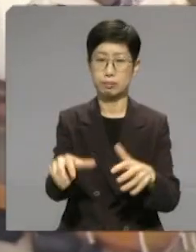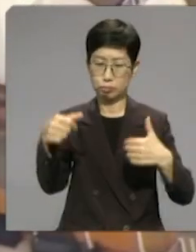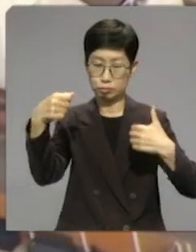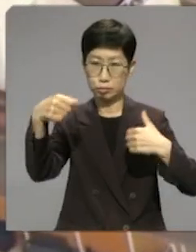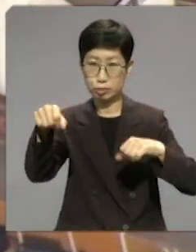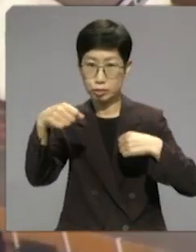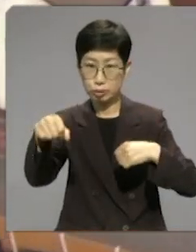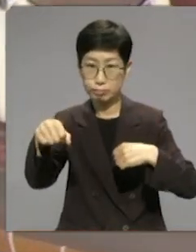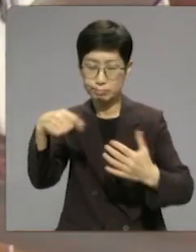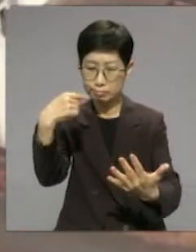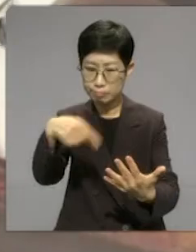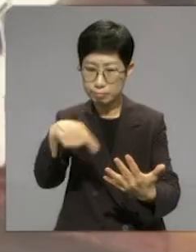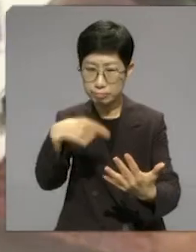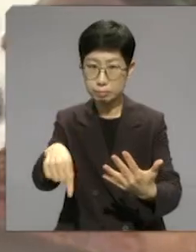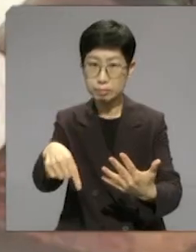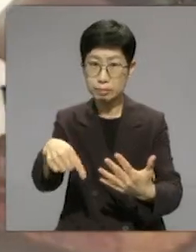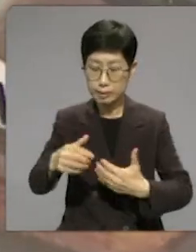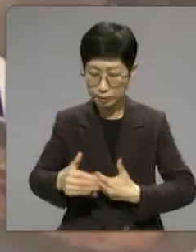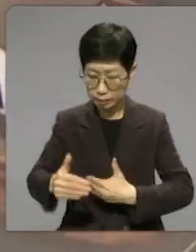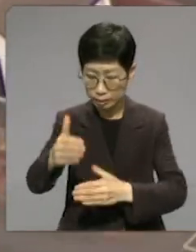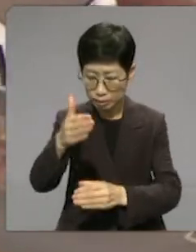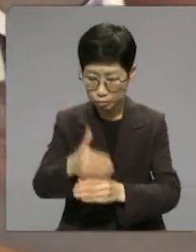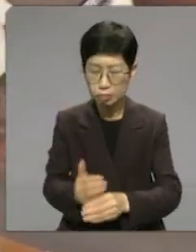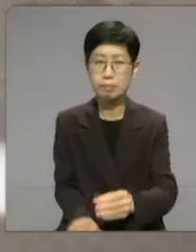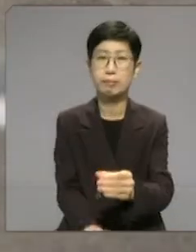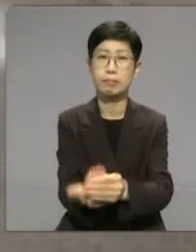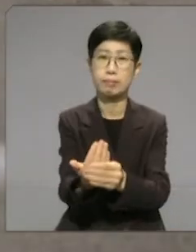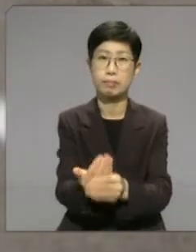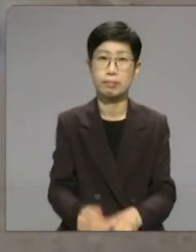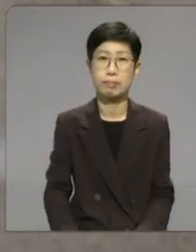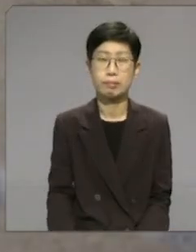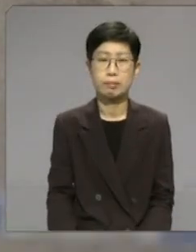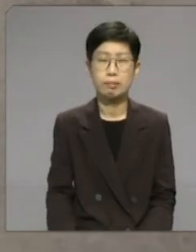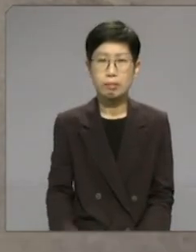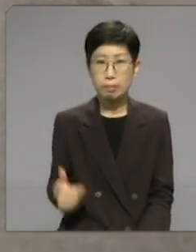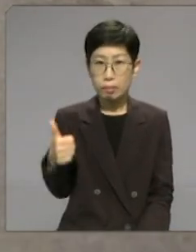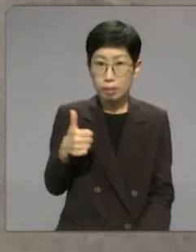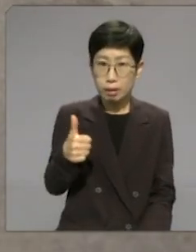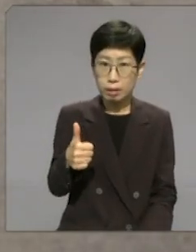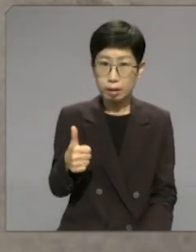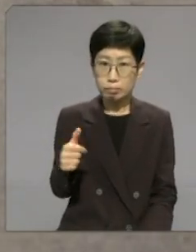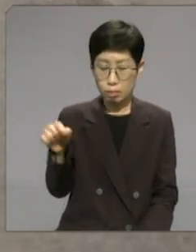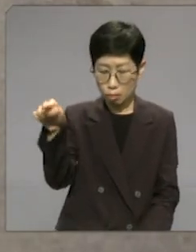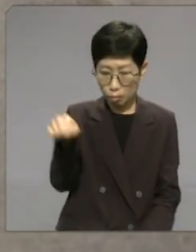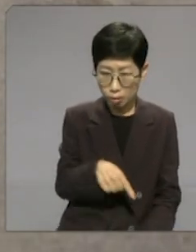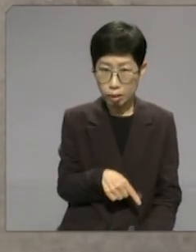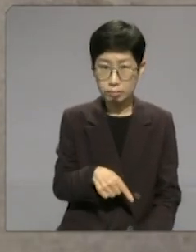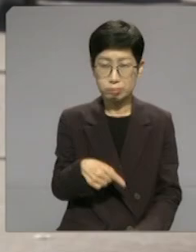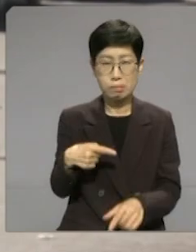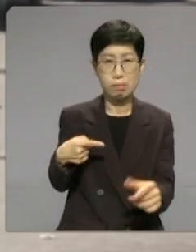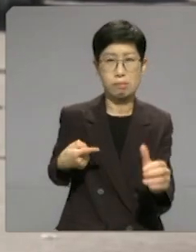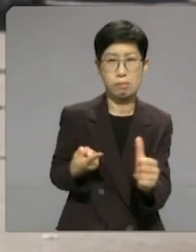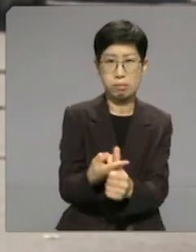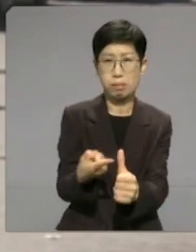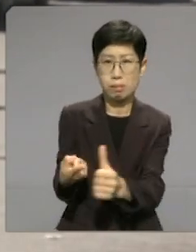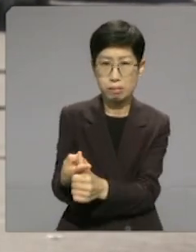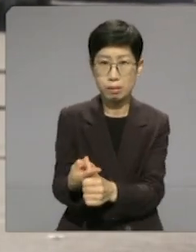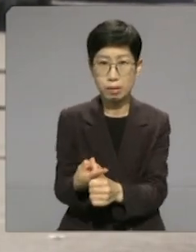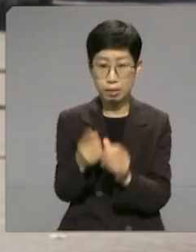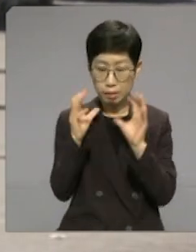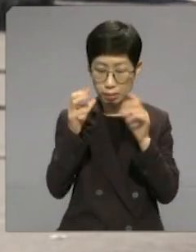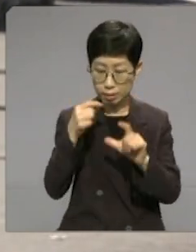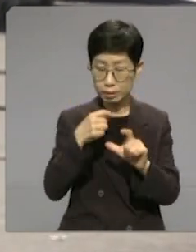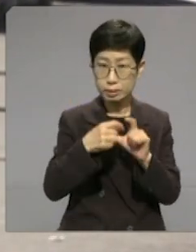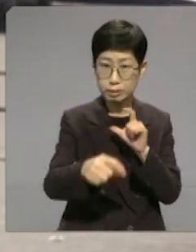테일러 스위프트의 댄스 수업을 진행하던 중 벌어졌습니다. 한 남성이 들어와 마구 흉기를 휘둘렀고 일부